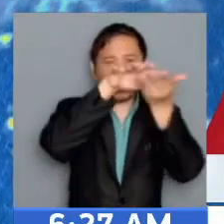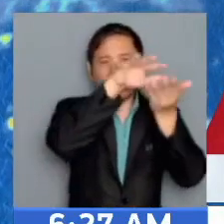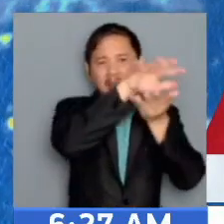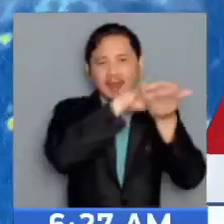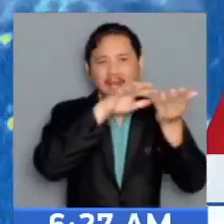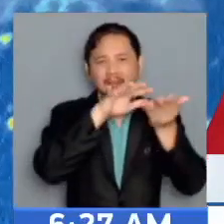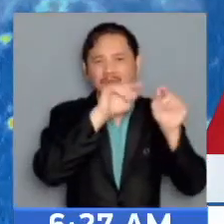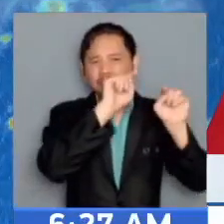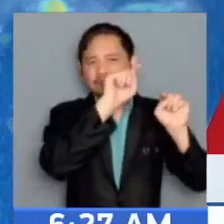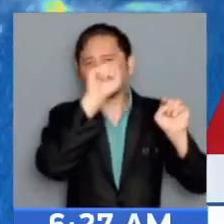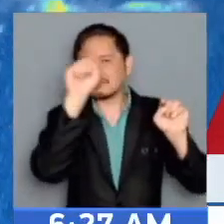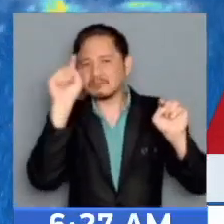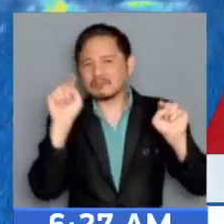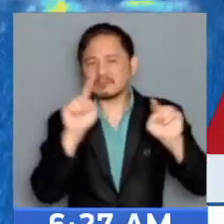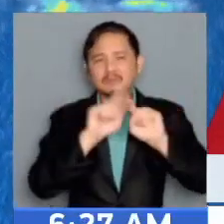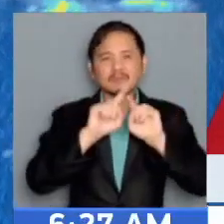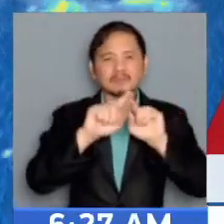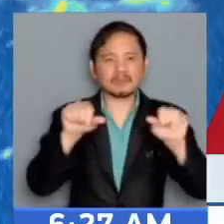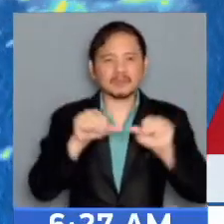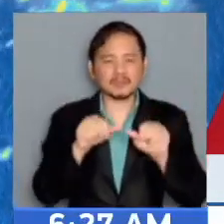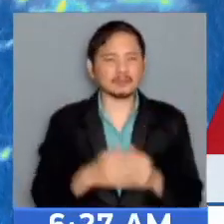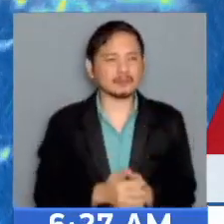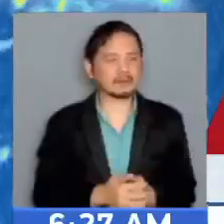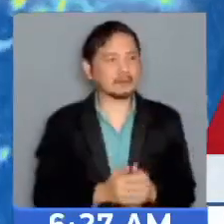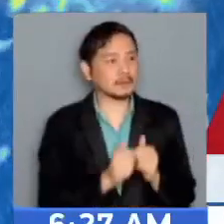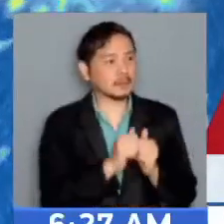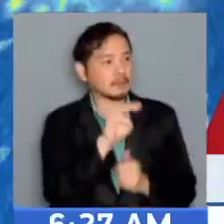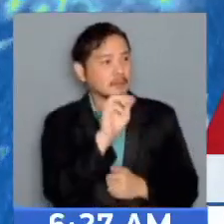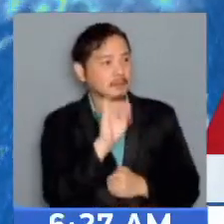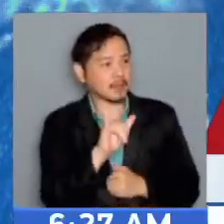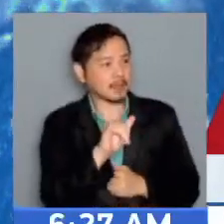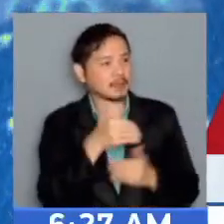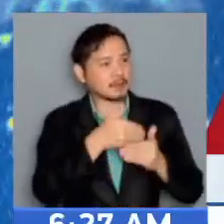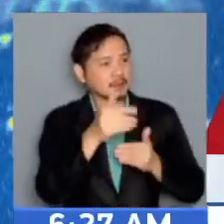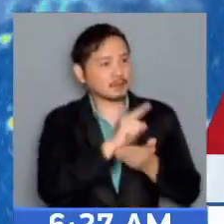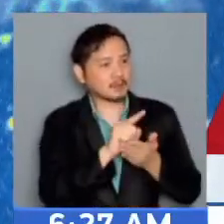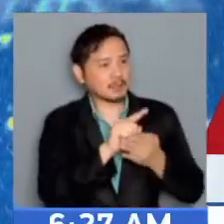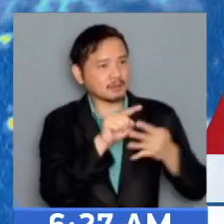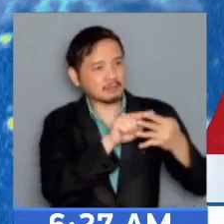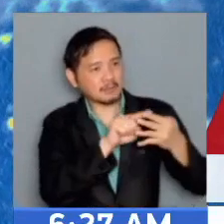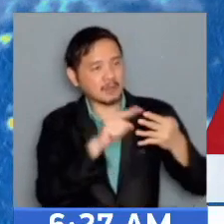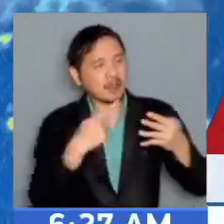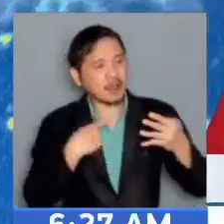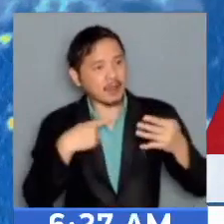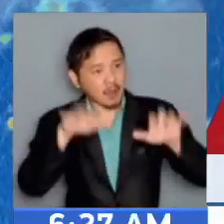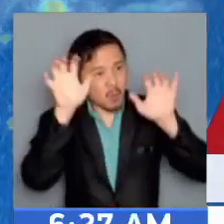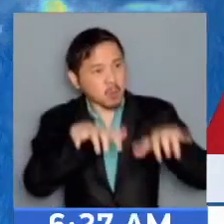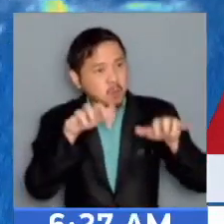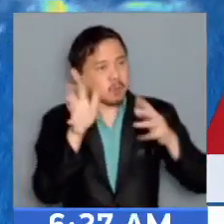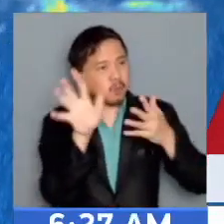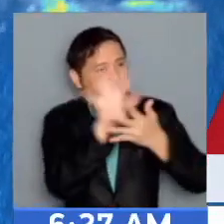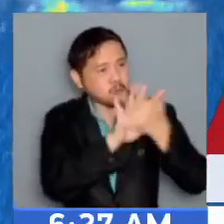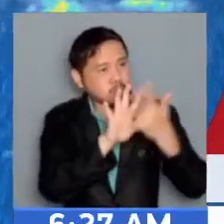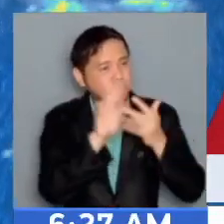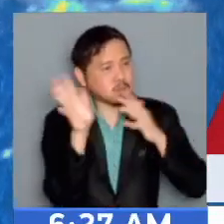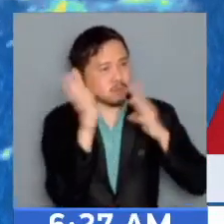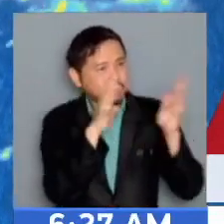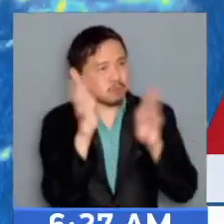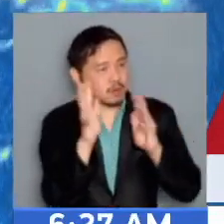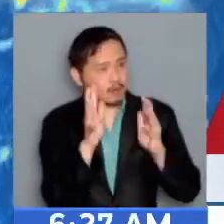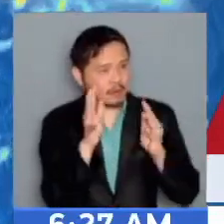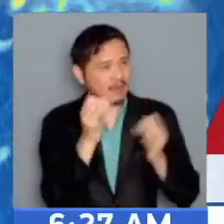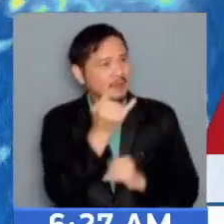Mm-hmm. Pagpasok ng buwan ng Mayo, sa susunod na linggo, posible bang magkaroon na tayo ng bagyo? At ilan ba ang nakikita natin base sa projection ng